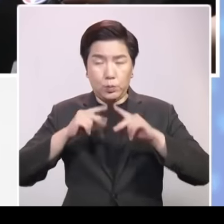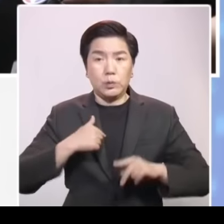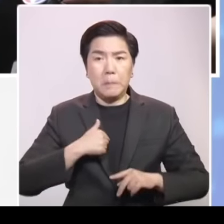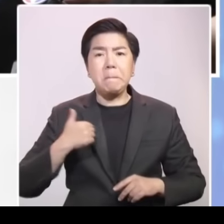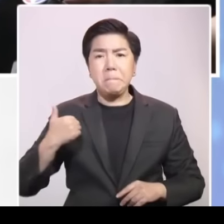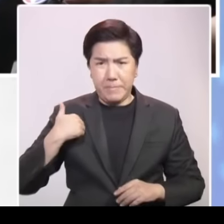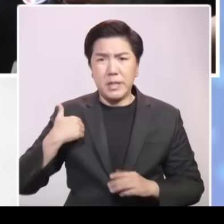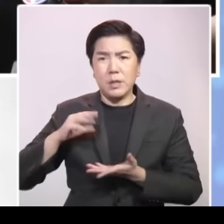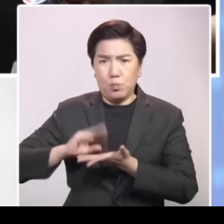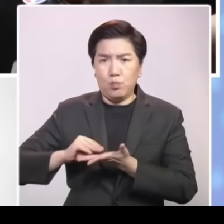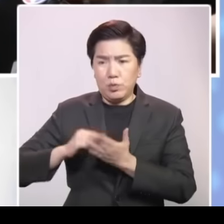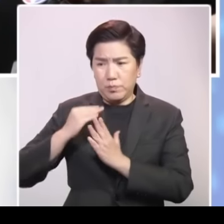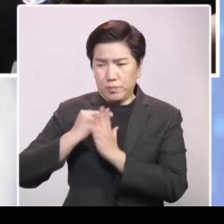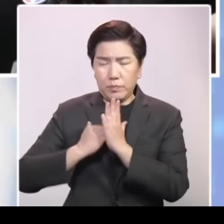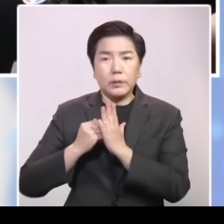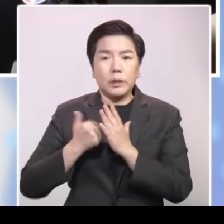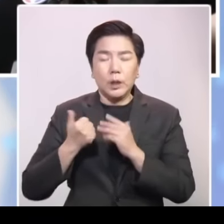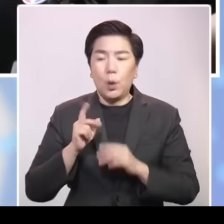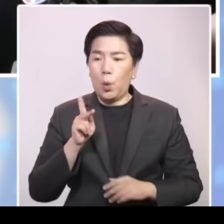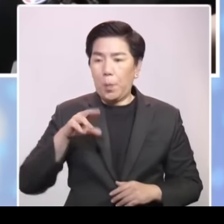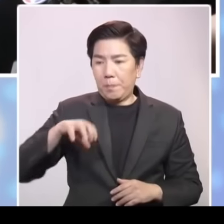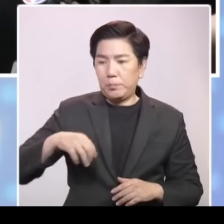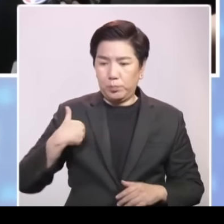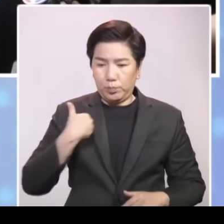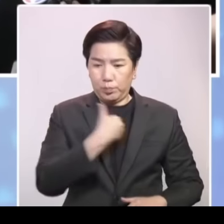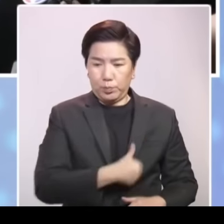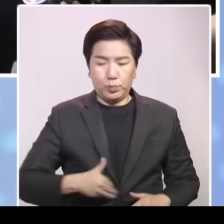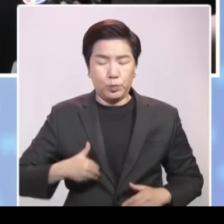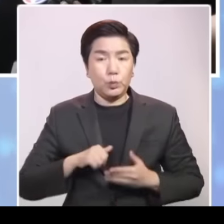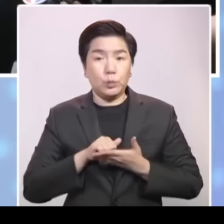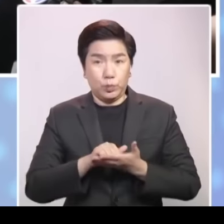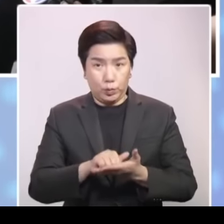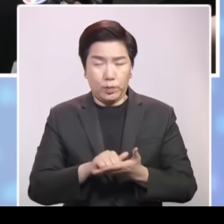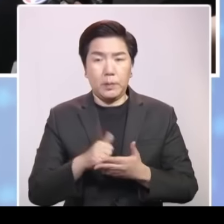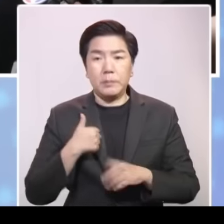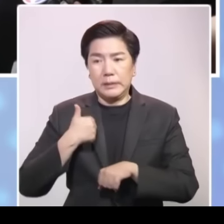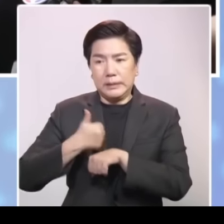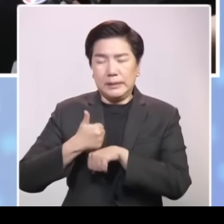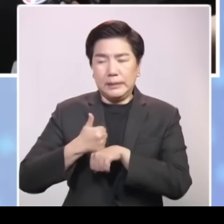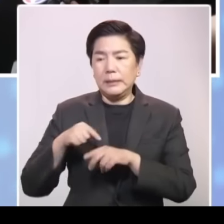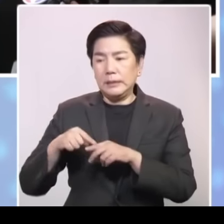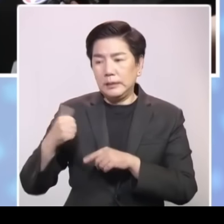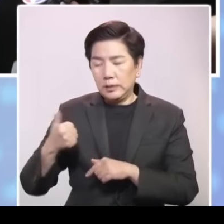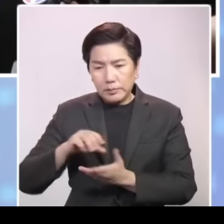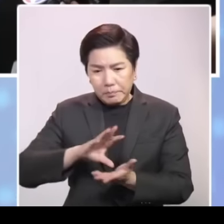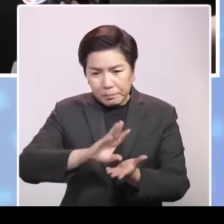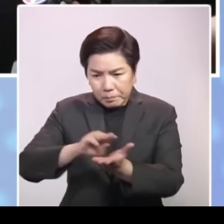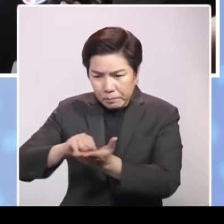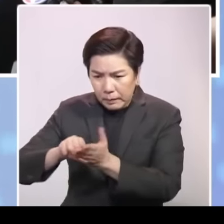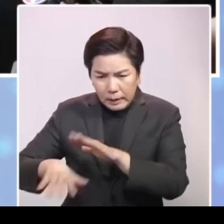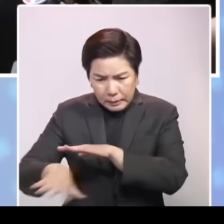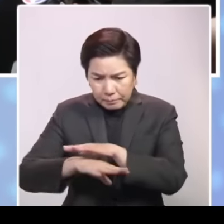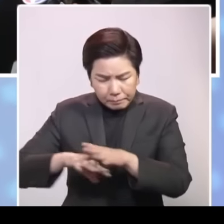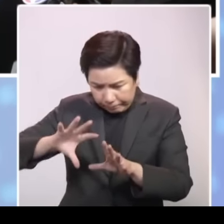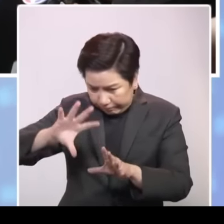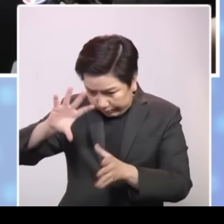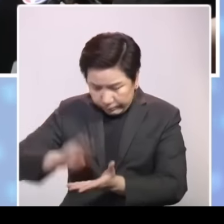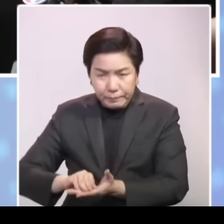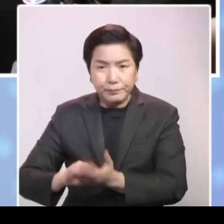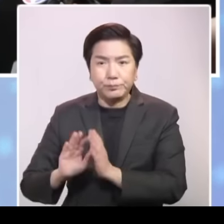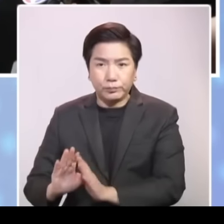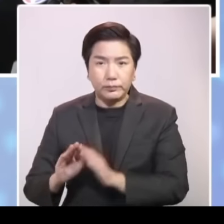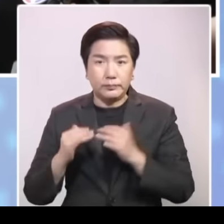ก็มีอยู่แล้วนะครับและกรมสนับสนุนบริการสุขภาพโดยท่านอธิบดีพานุวัฒน์เนี่ยท่านก็รวบรวมพยาหลักฐานทั้งหมดวัน